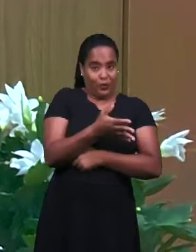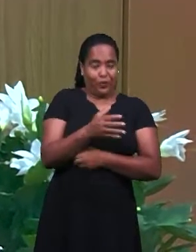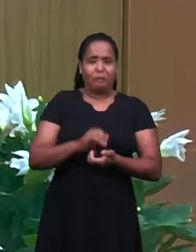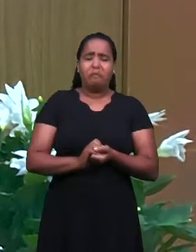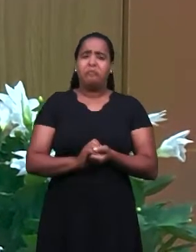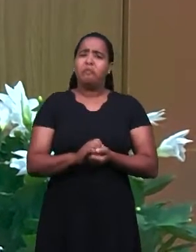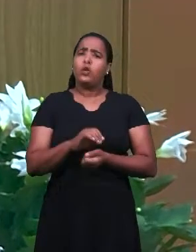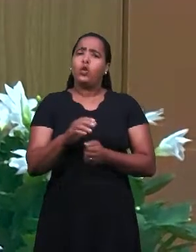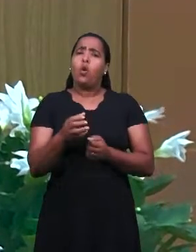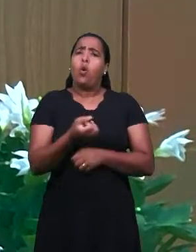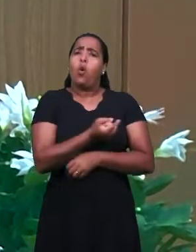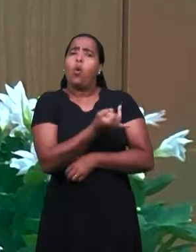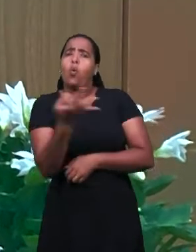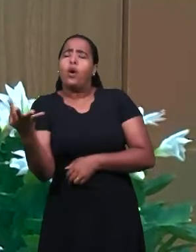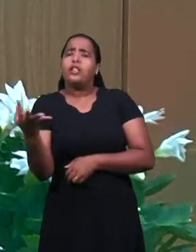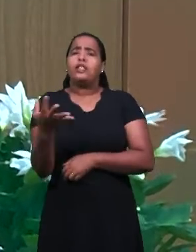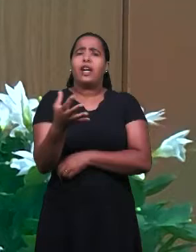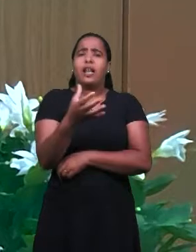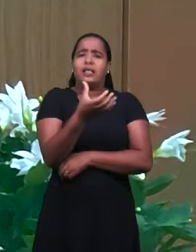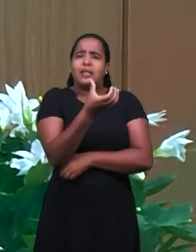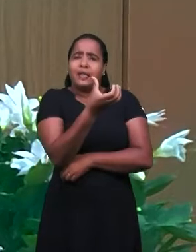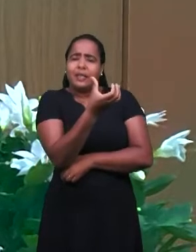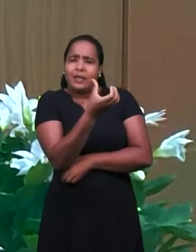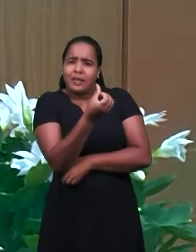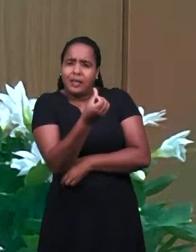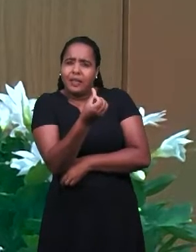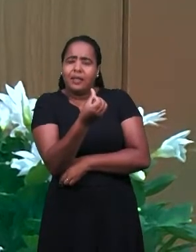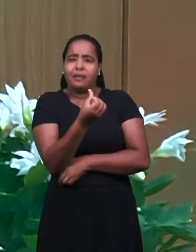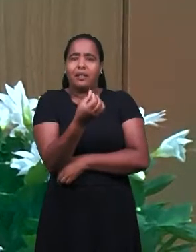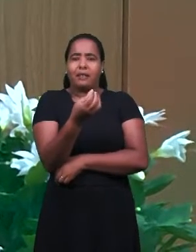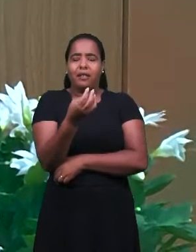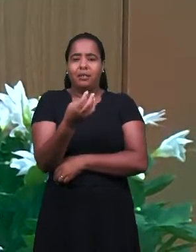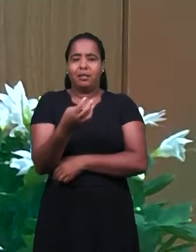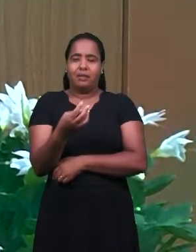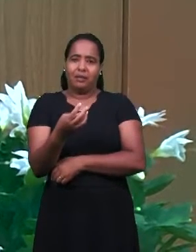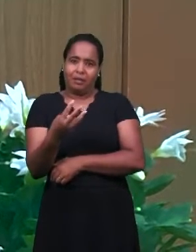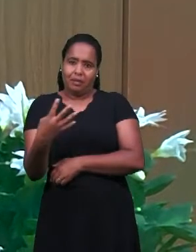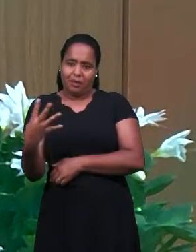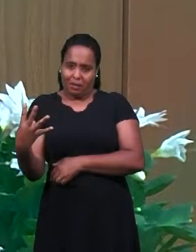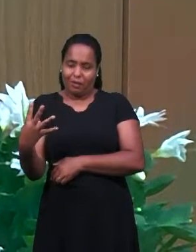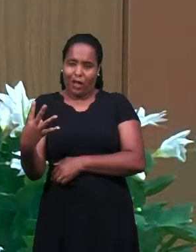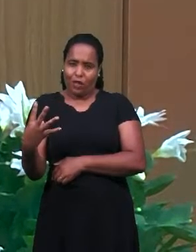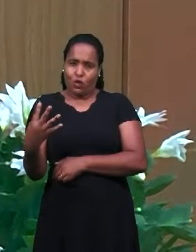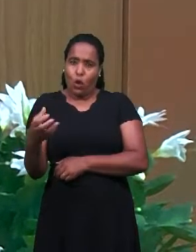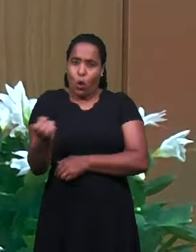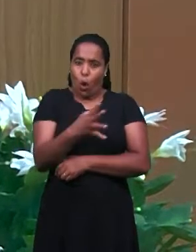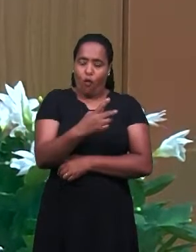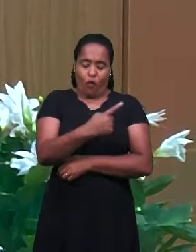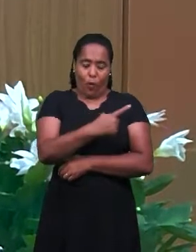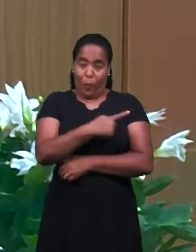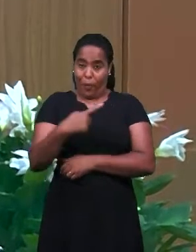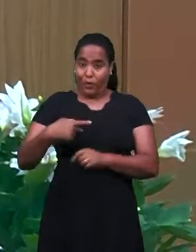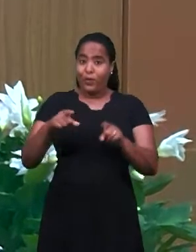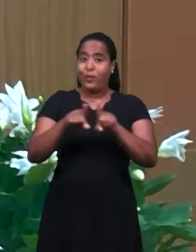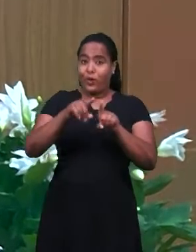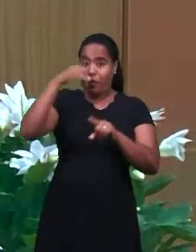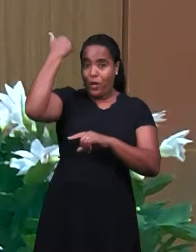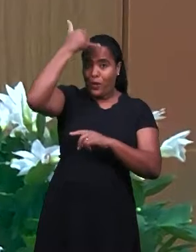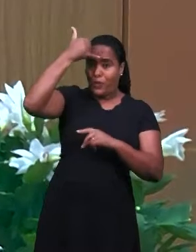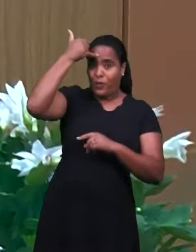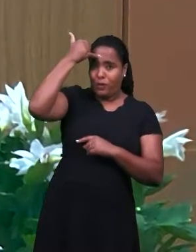рукоположение этих новых пасторов. Итак, 634 новых пасторов